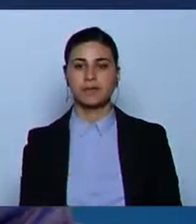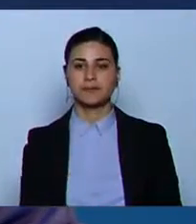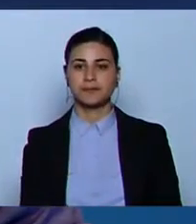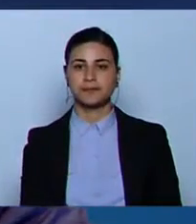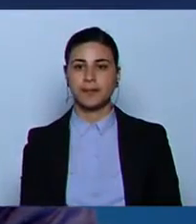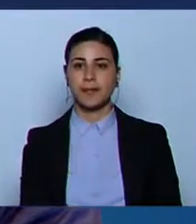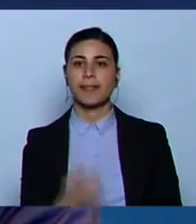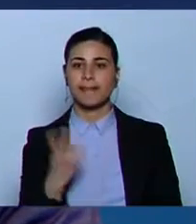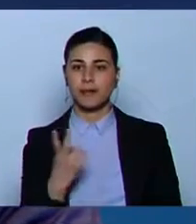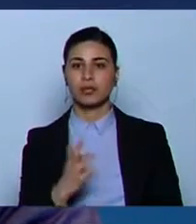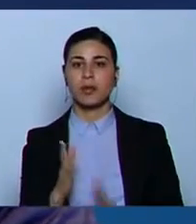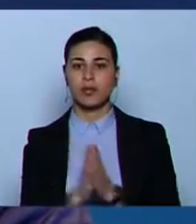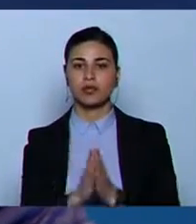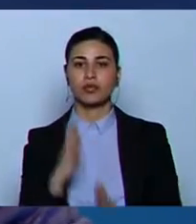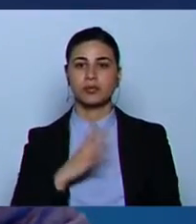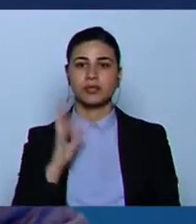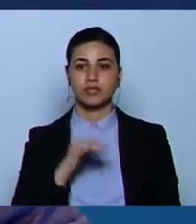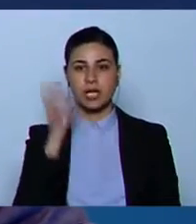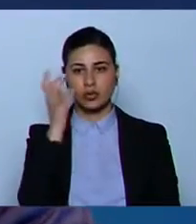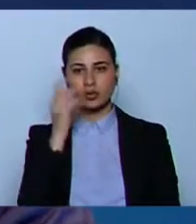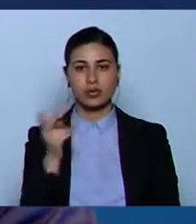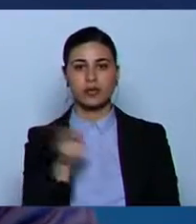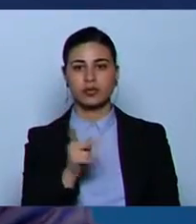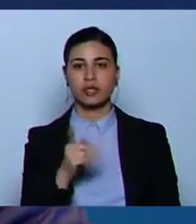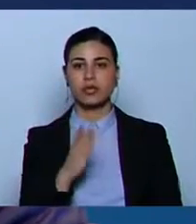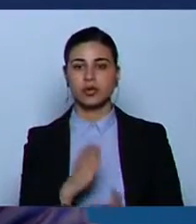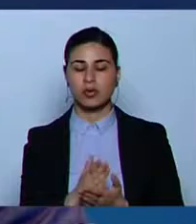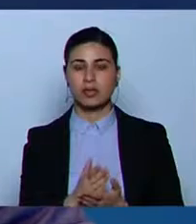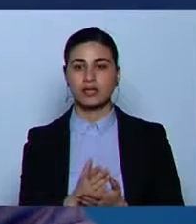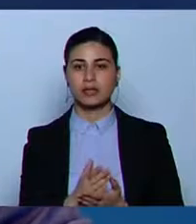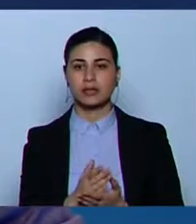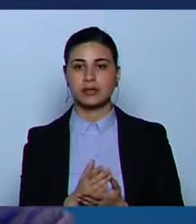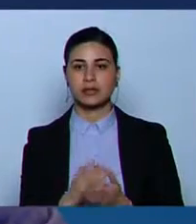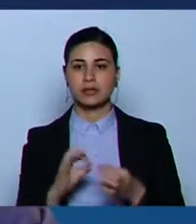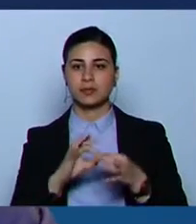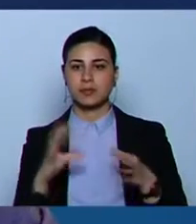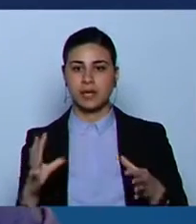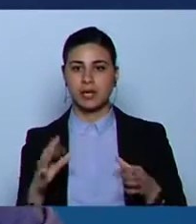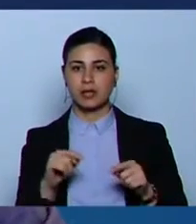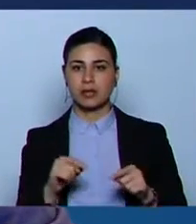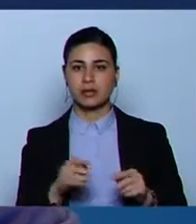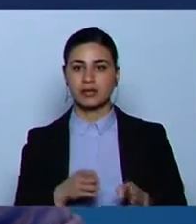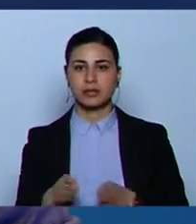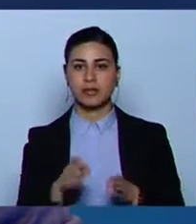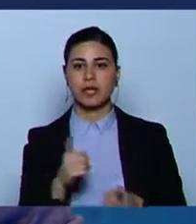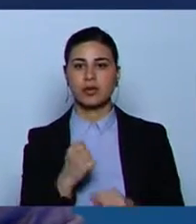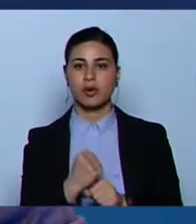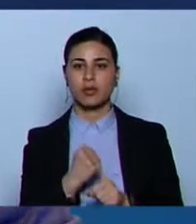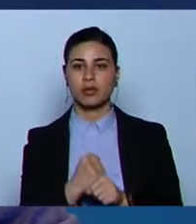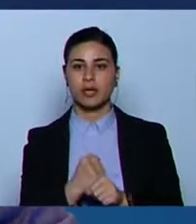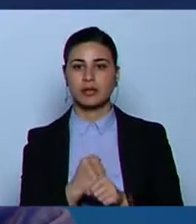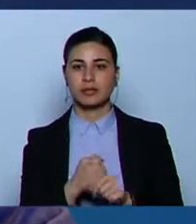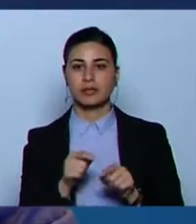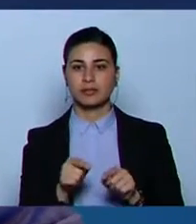დავდგოდა მოითხოვოთ თბილისსა და რუსთავ შორის რატომა სასისკივით გაწყვეტილი ეს გზა. რატომ გააკეთეს იქ